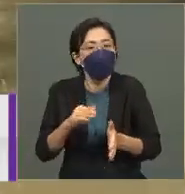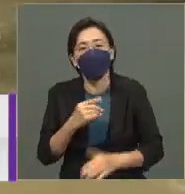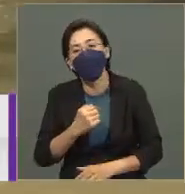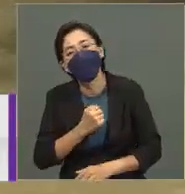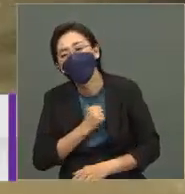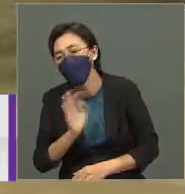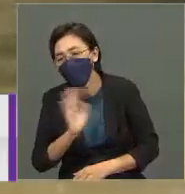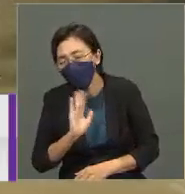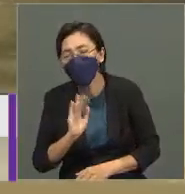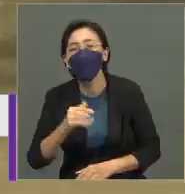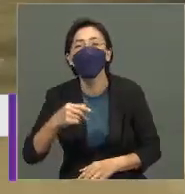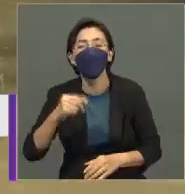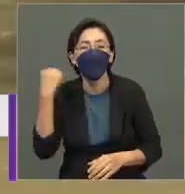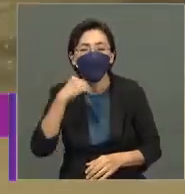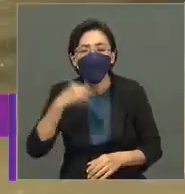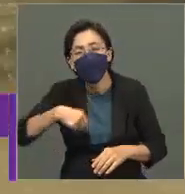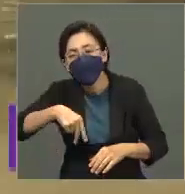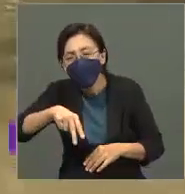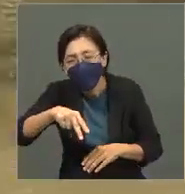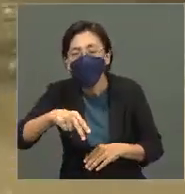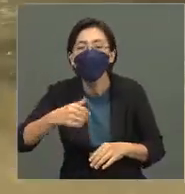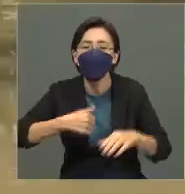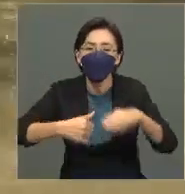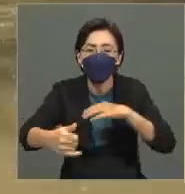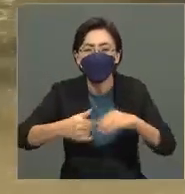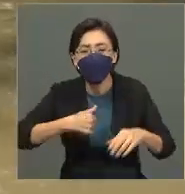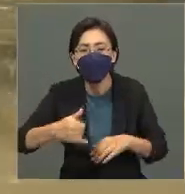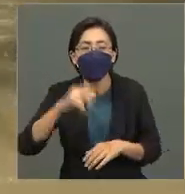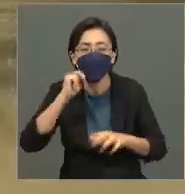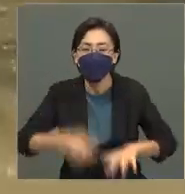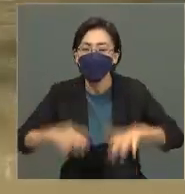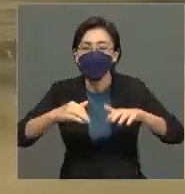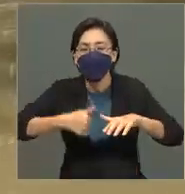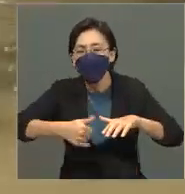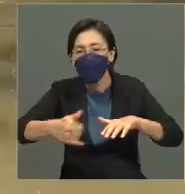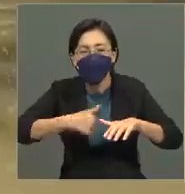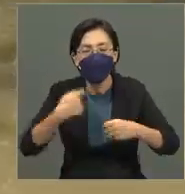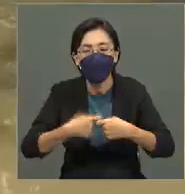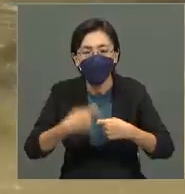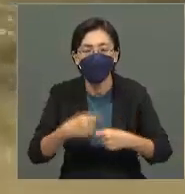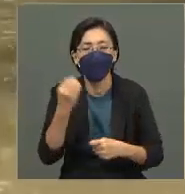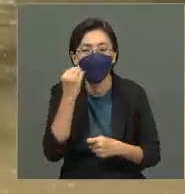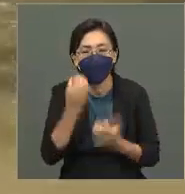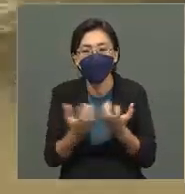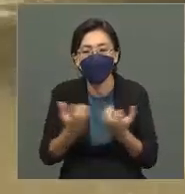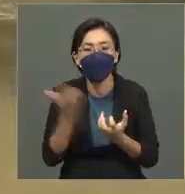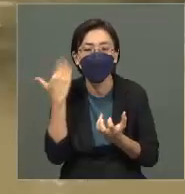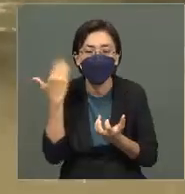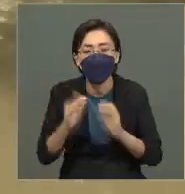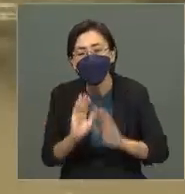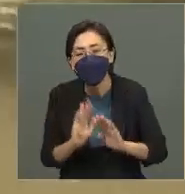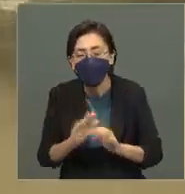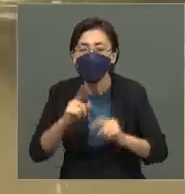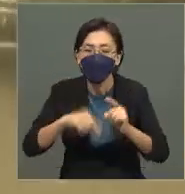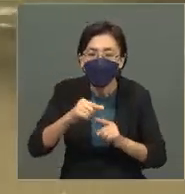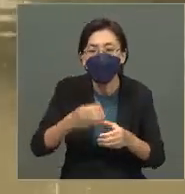ลุยข้าวออกแล้วรับลูกค้าอะไรแบบนี้เป็นบ้านเราเป็นเก็บของเก่าไงนั่นแหละ